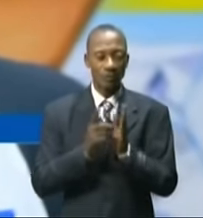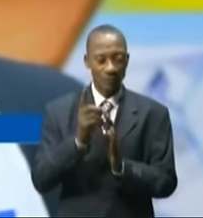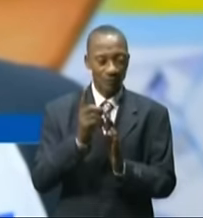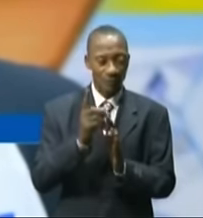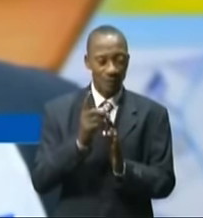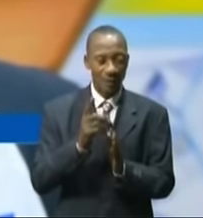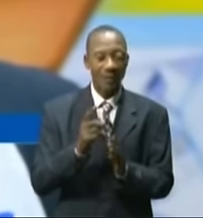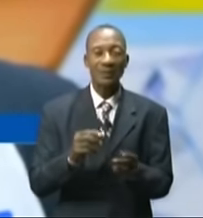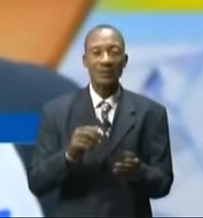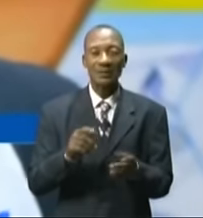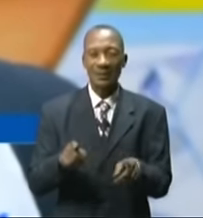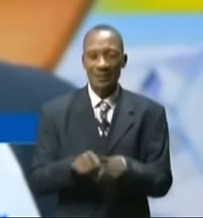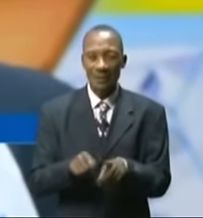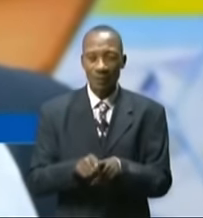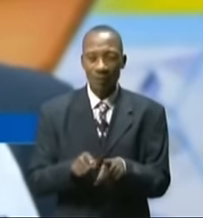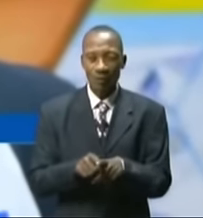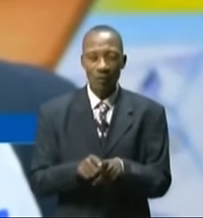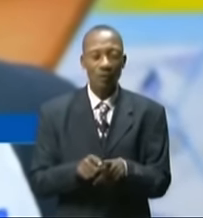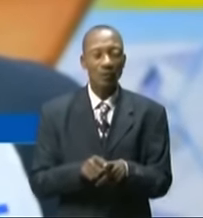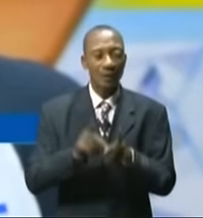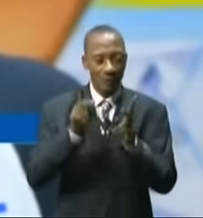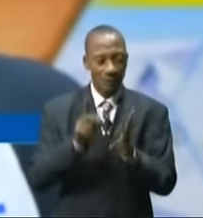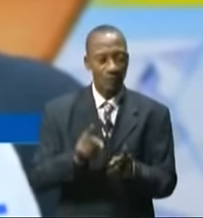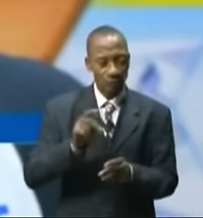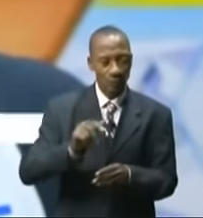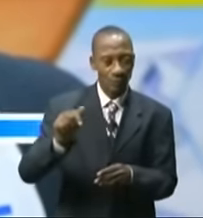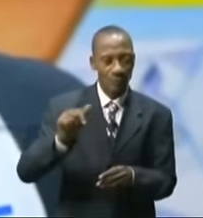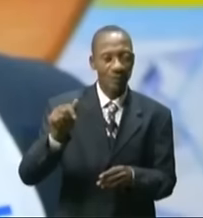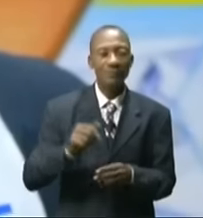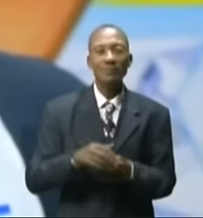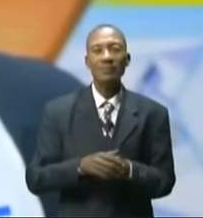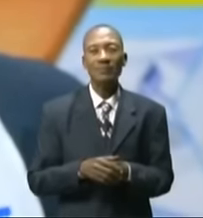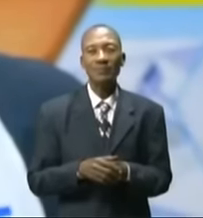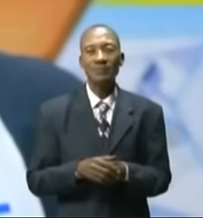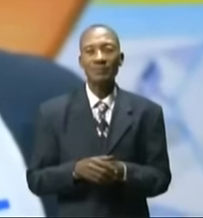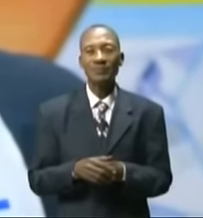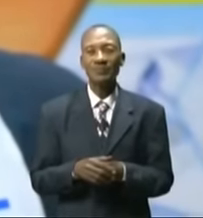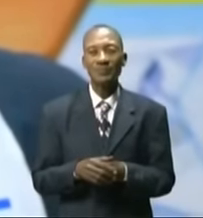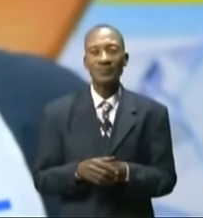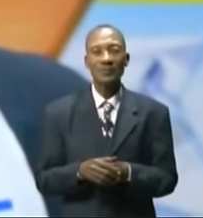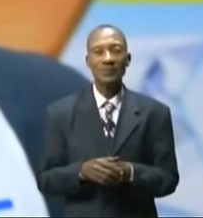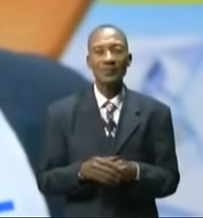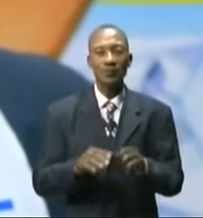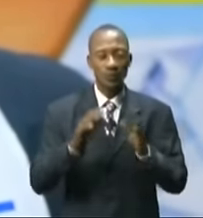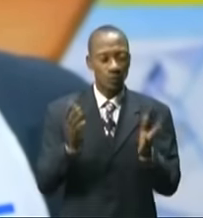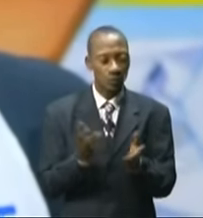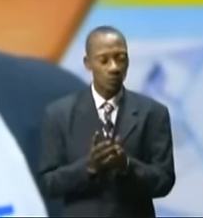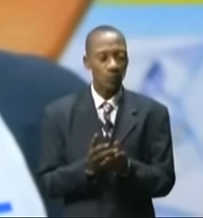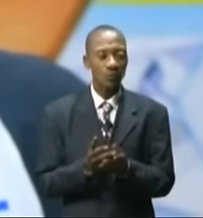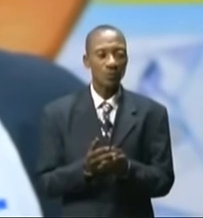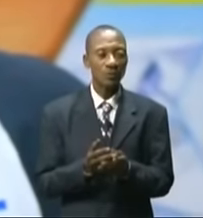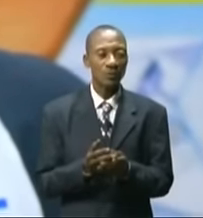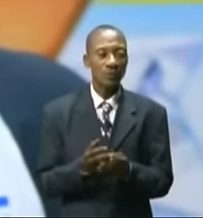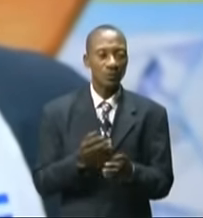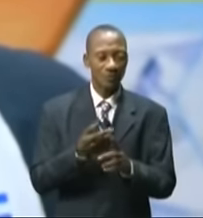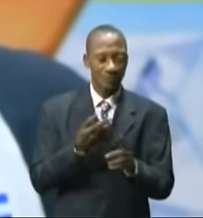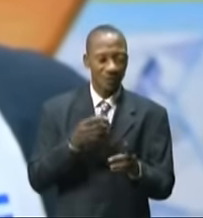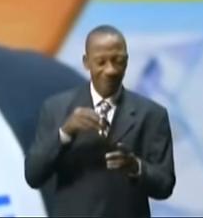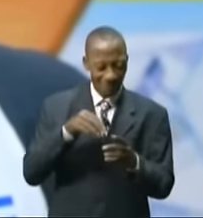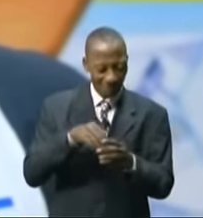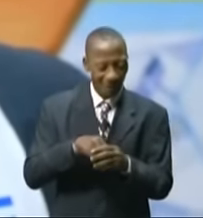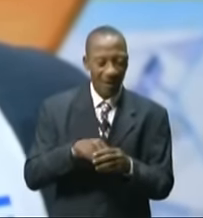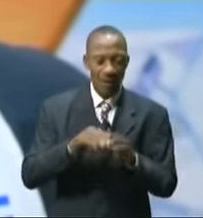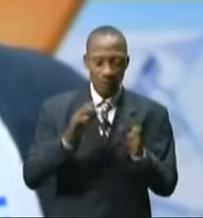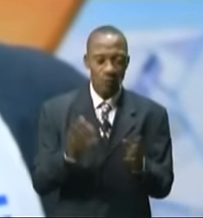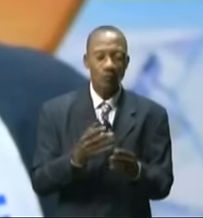Et l'humain qui est bien formé, qui a des capacités, des compétences, est tout à fait nécessaire pour que